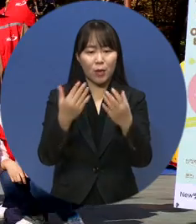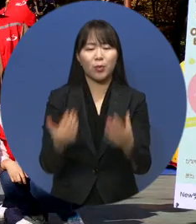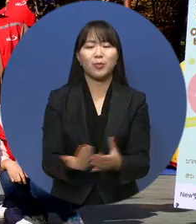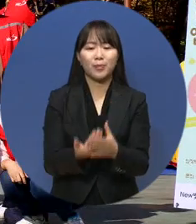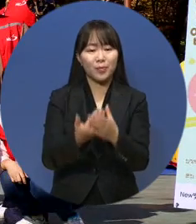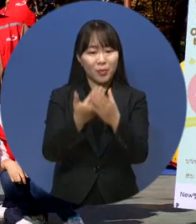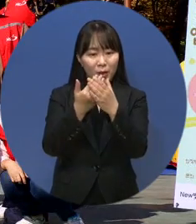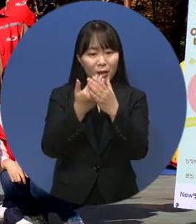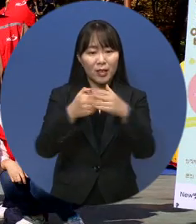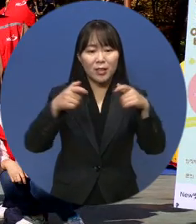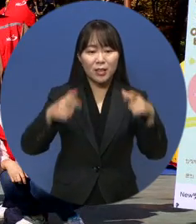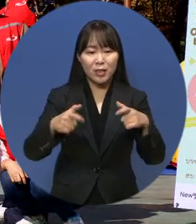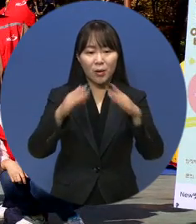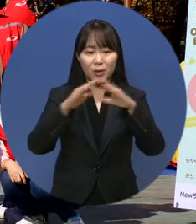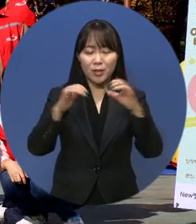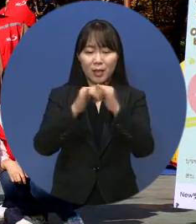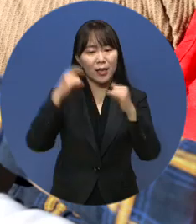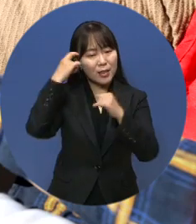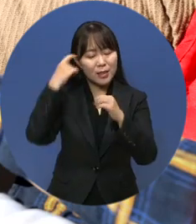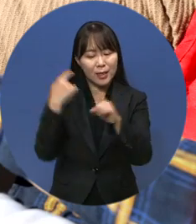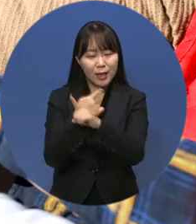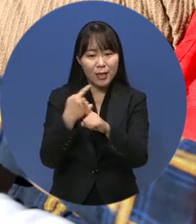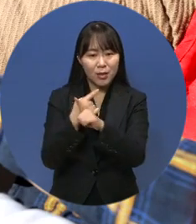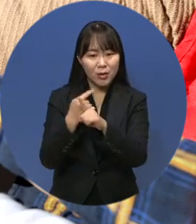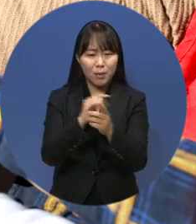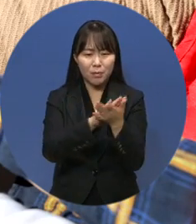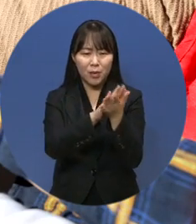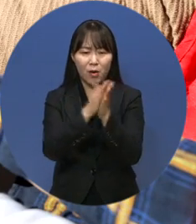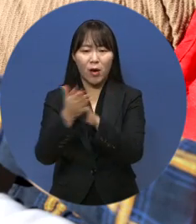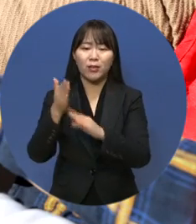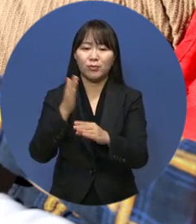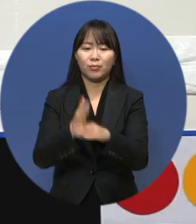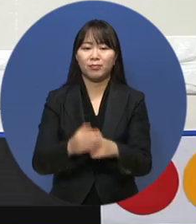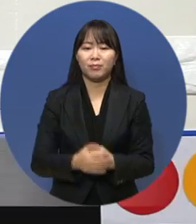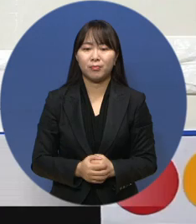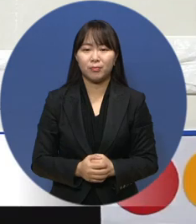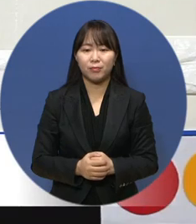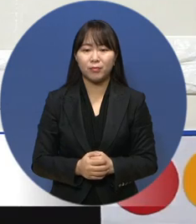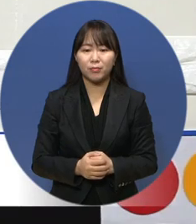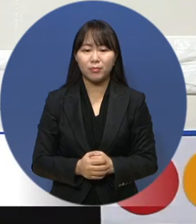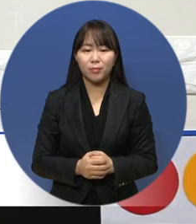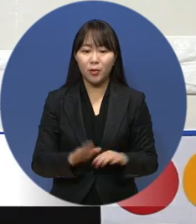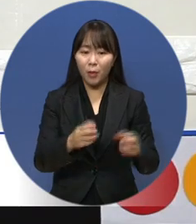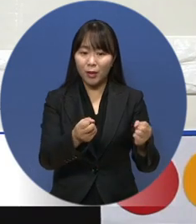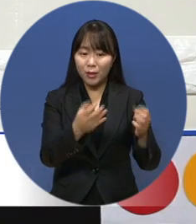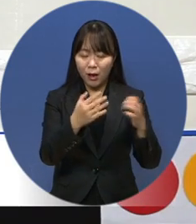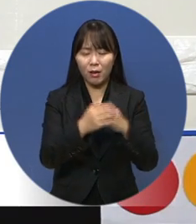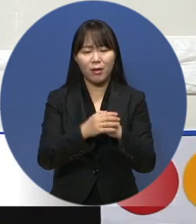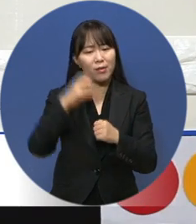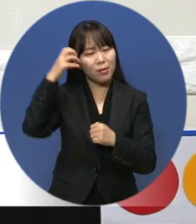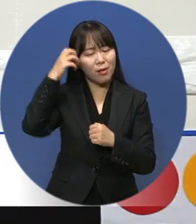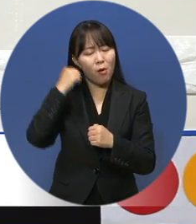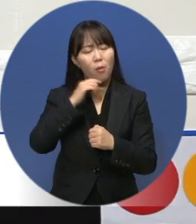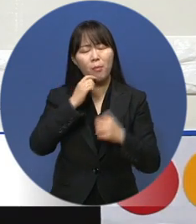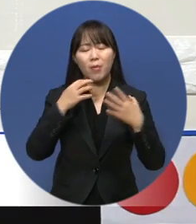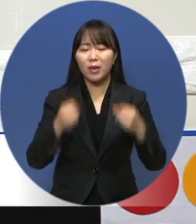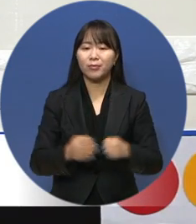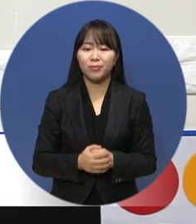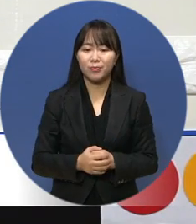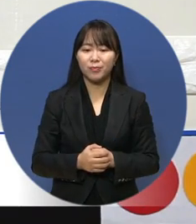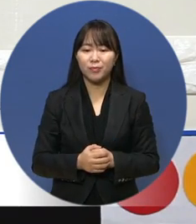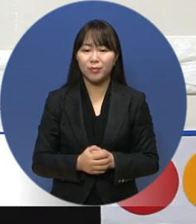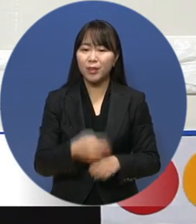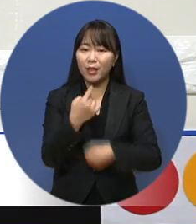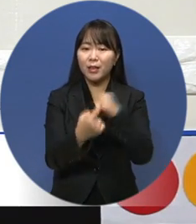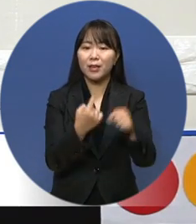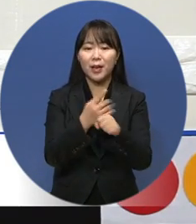성장하여 지역 주민들의 인식 개선에 변화를 주고 있습니다. 그러면 아나바다가 기억이 참 많이 남아요. 그러니까